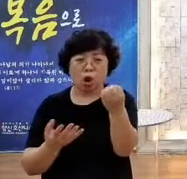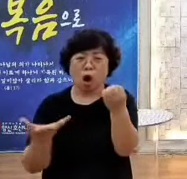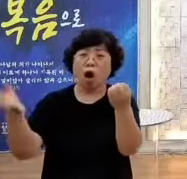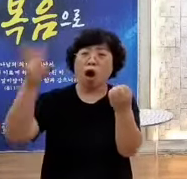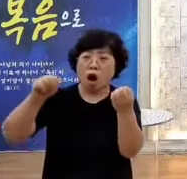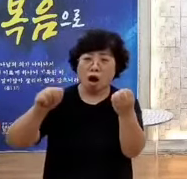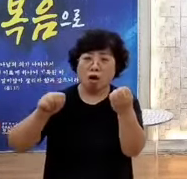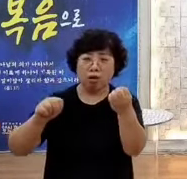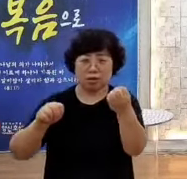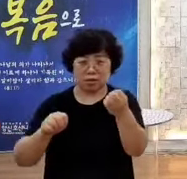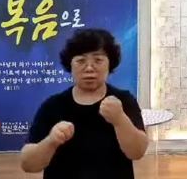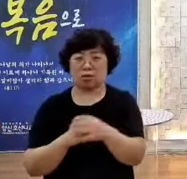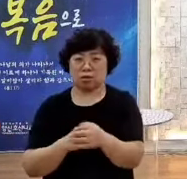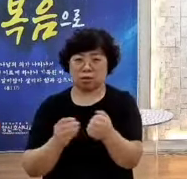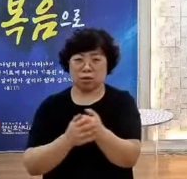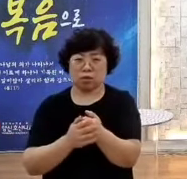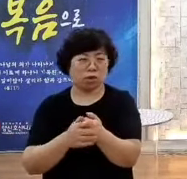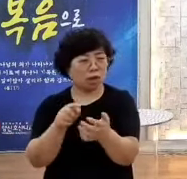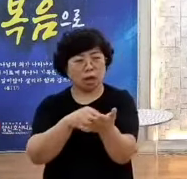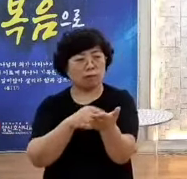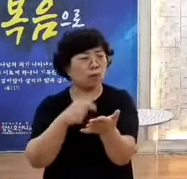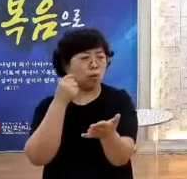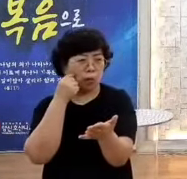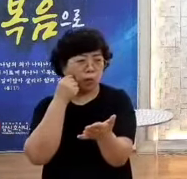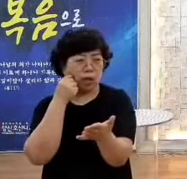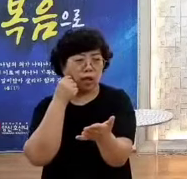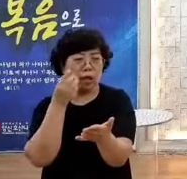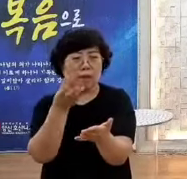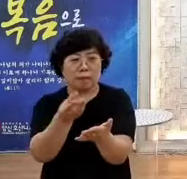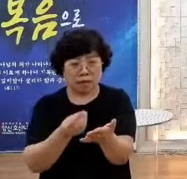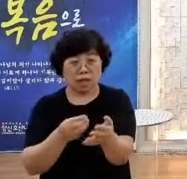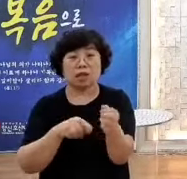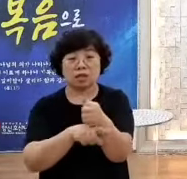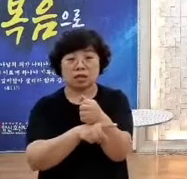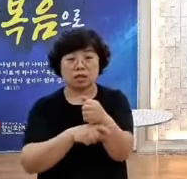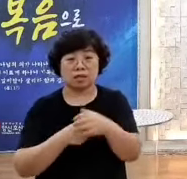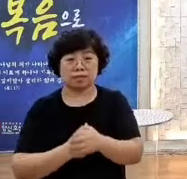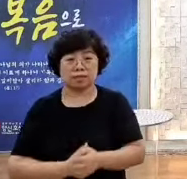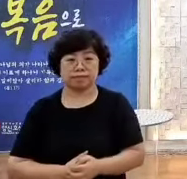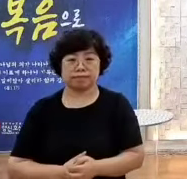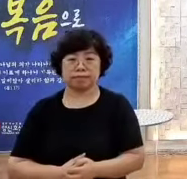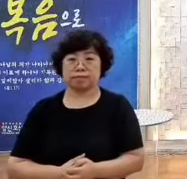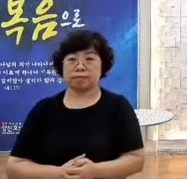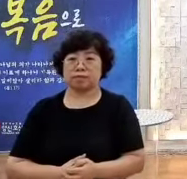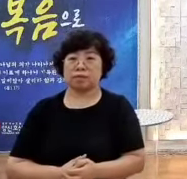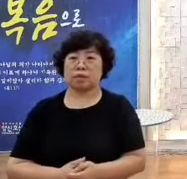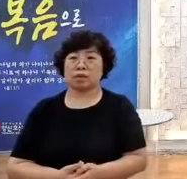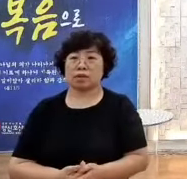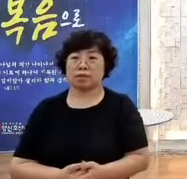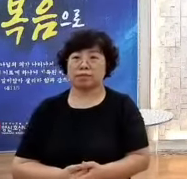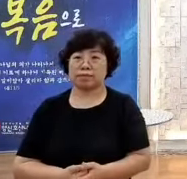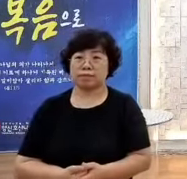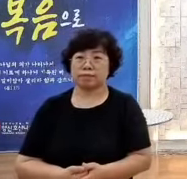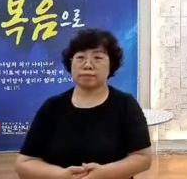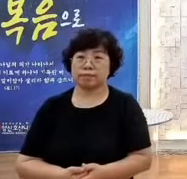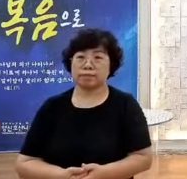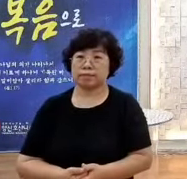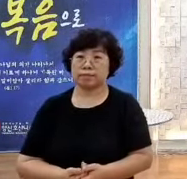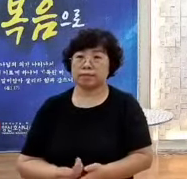도저히 갚을 수 없는 빚이었다. 이 말이에요. 1만 달란트. 근데 왜 복음서에서